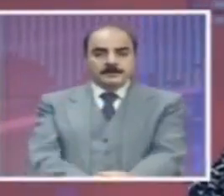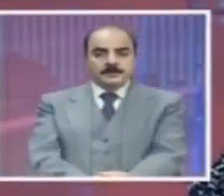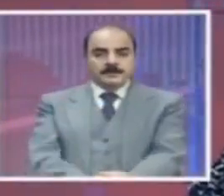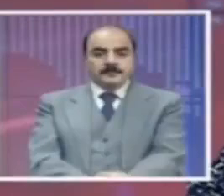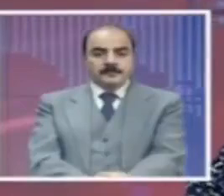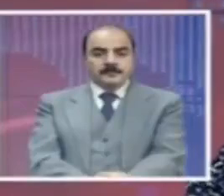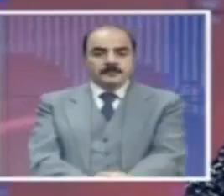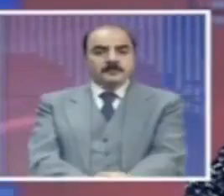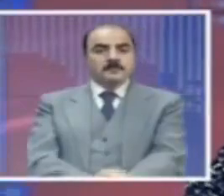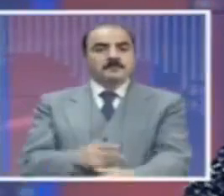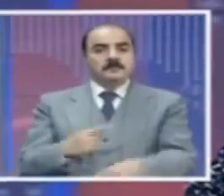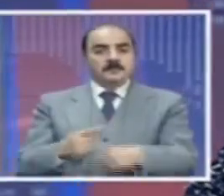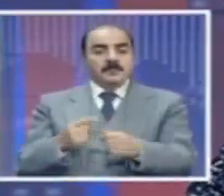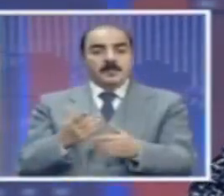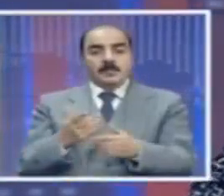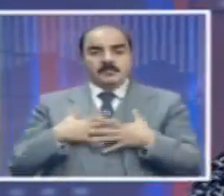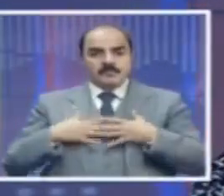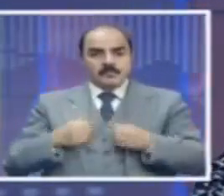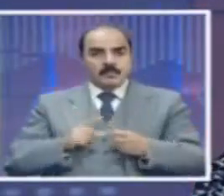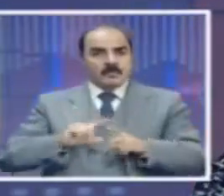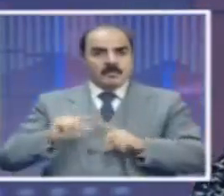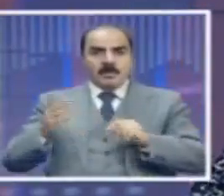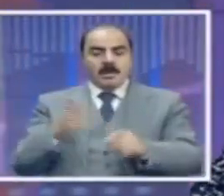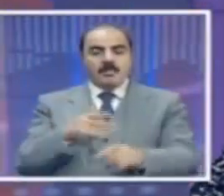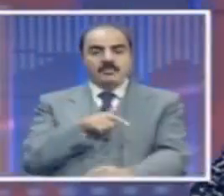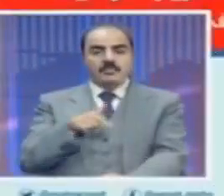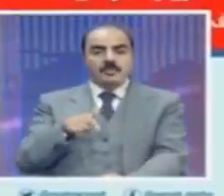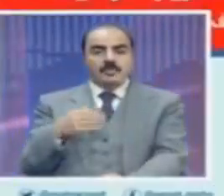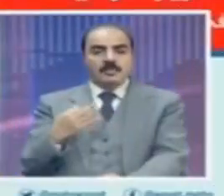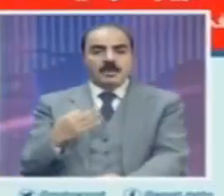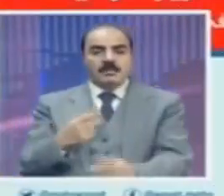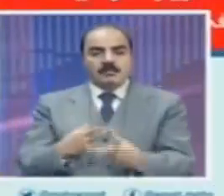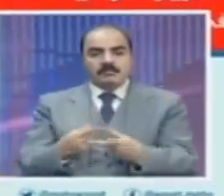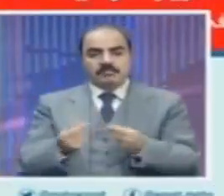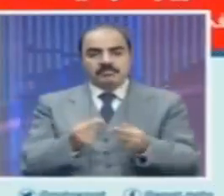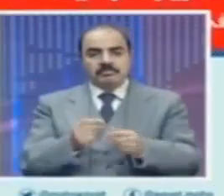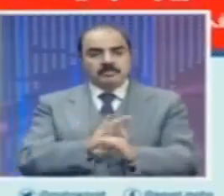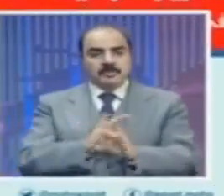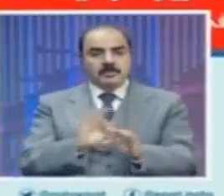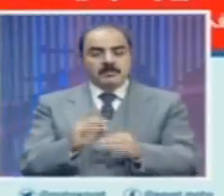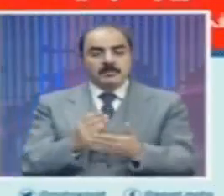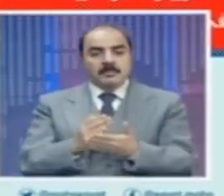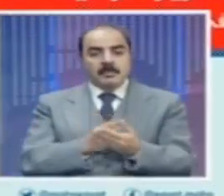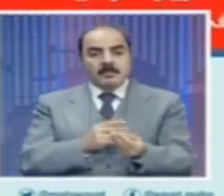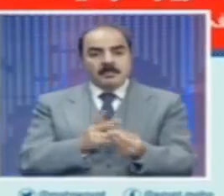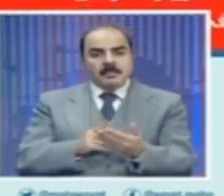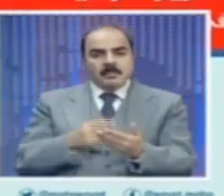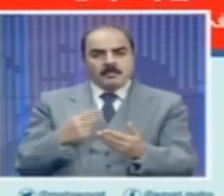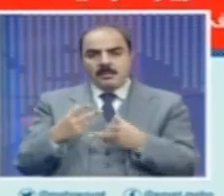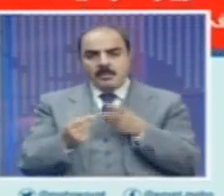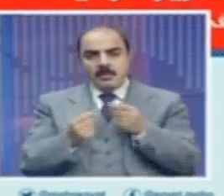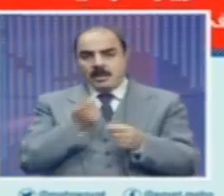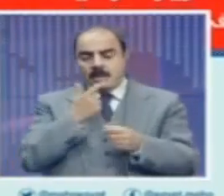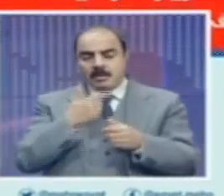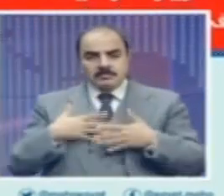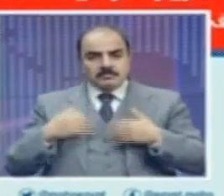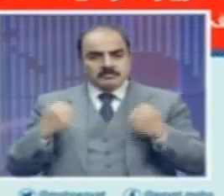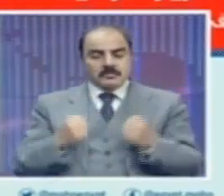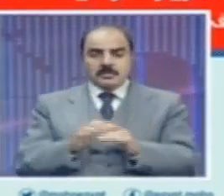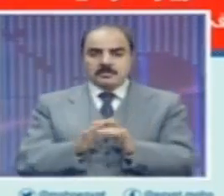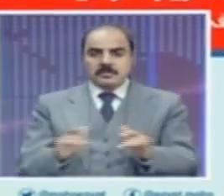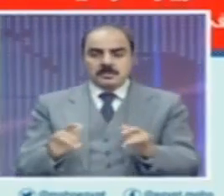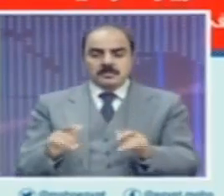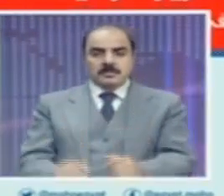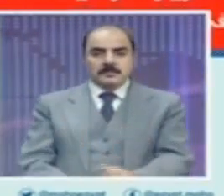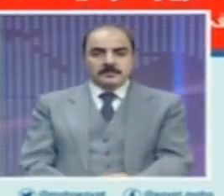وفاة. وأشارت الوزارة إلى خروج 603 من المتعافين من الفيروس من المستشفيات بعد تلقيهم